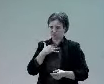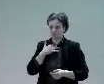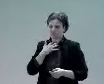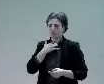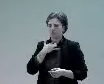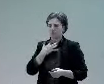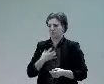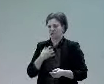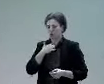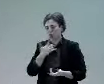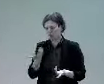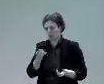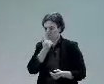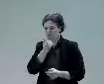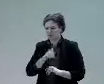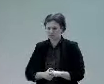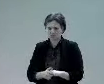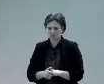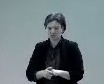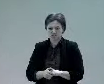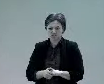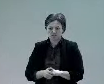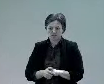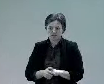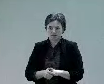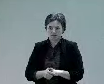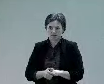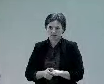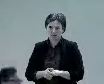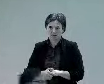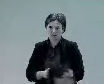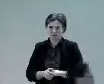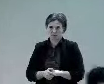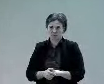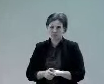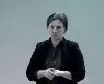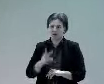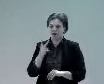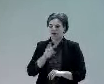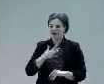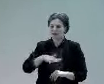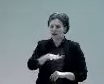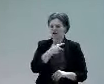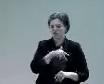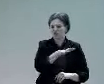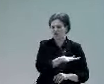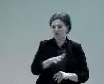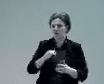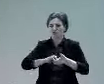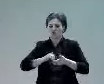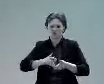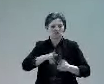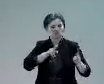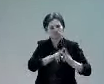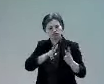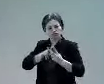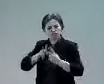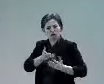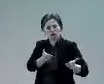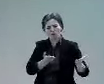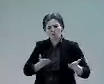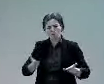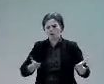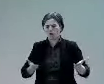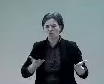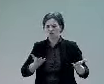secco anch'io, ammetto. Abbiamo provato a incontrare molte realtà civiche, associative, corpi intermedi, a immaginare insieme proposte concrete sulla